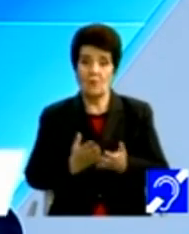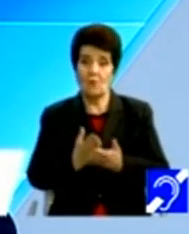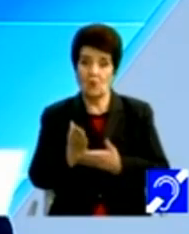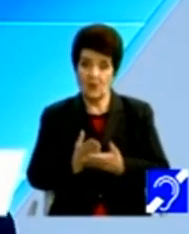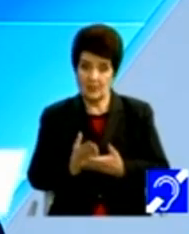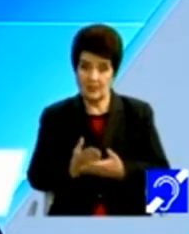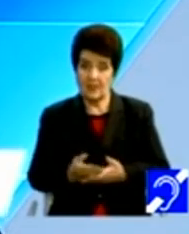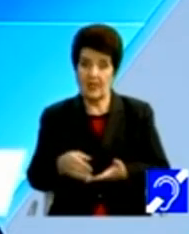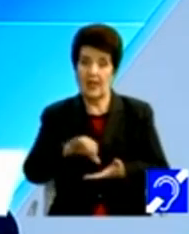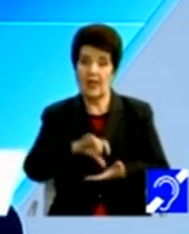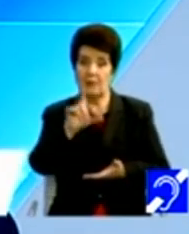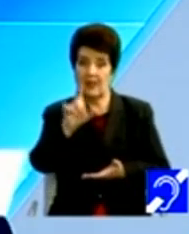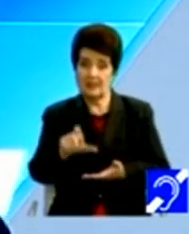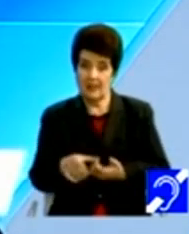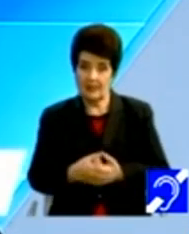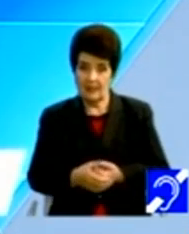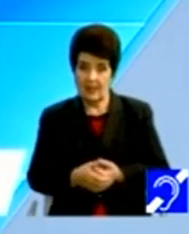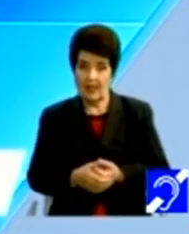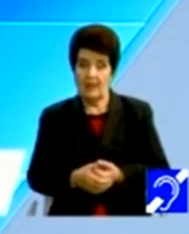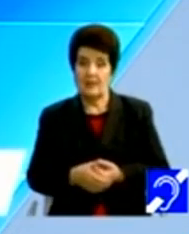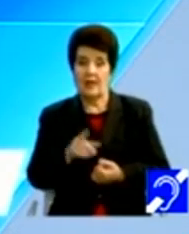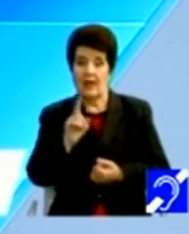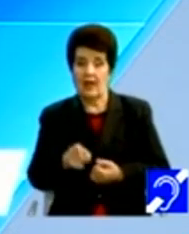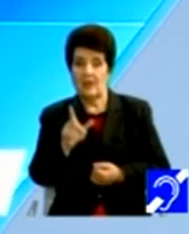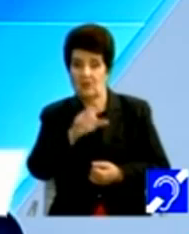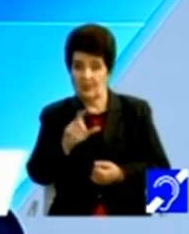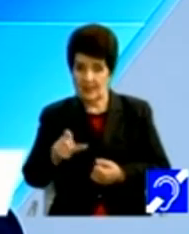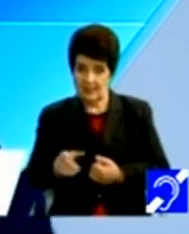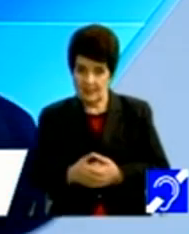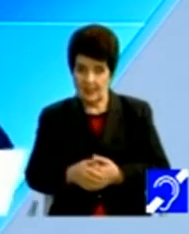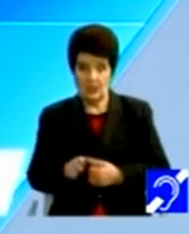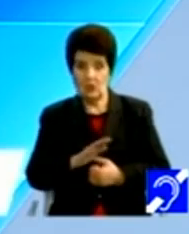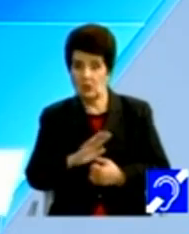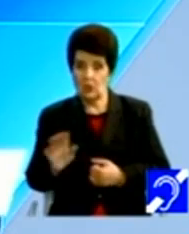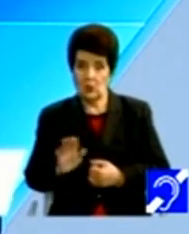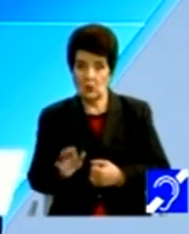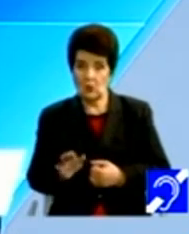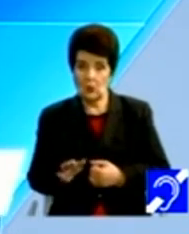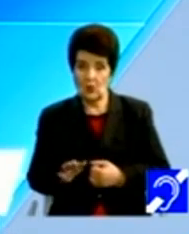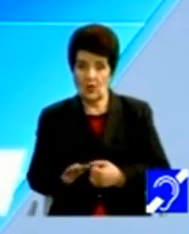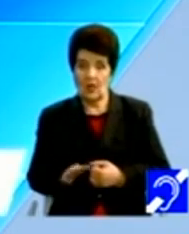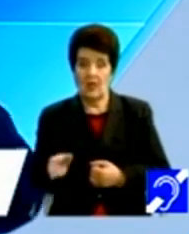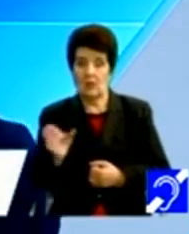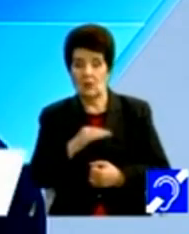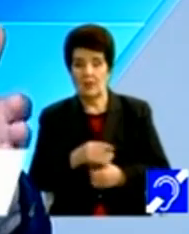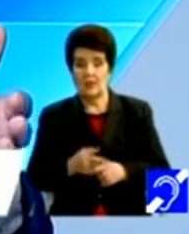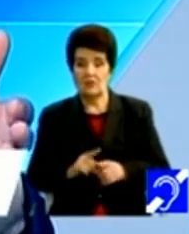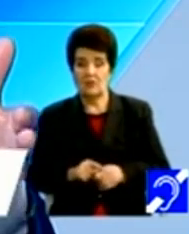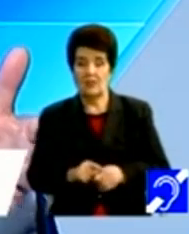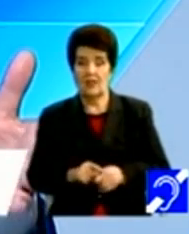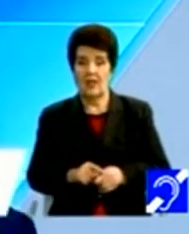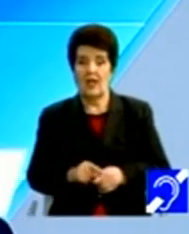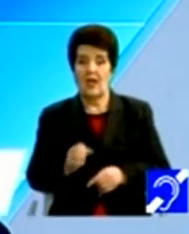de reprezentant, reprezentant al cetățenilor și nici de cum să-și asume toate aceste atribuții.